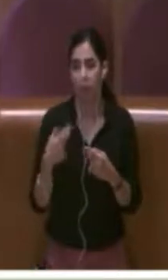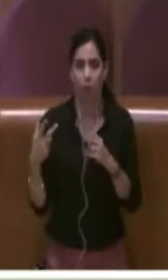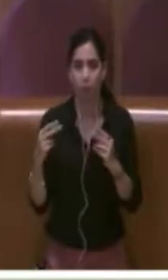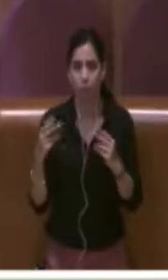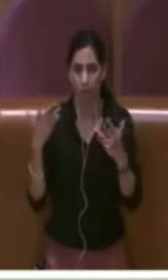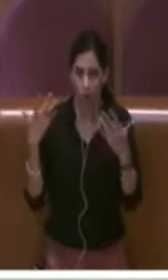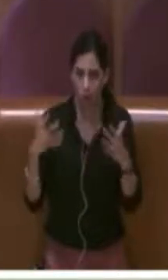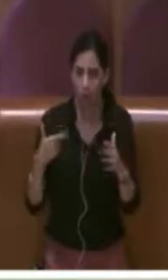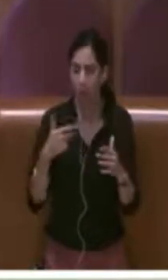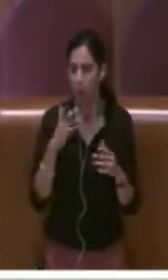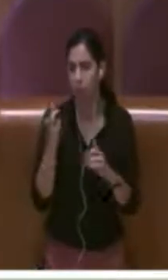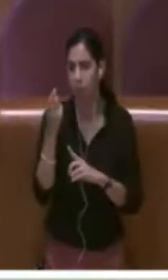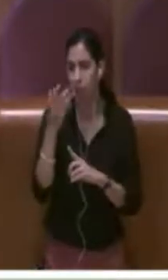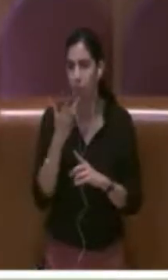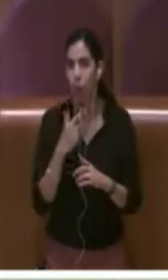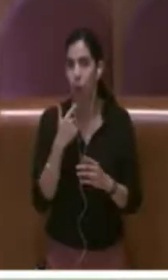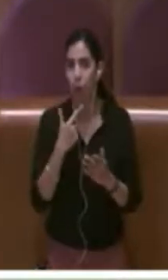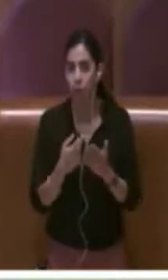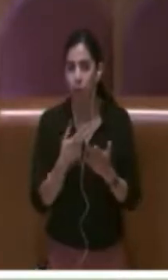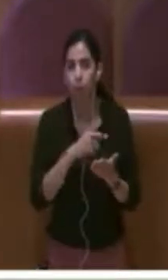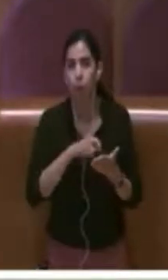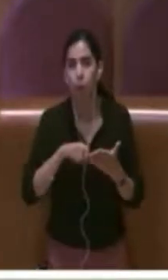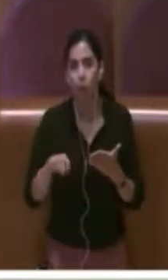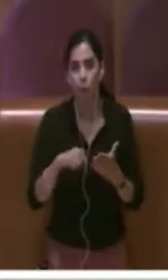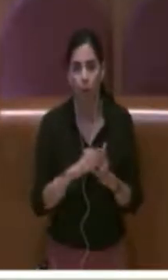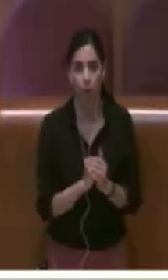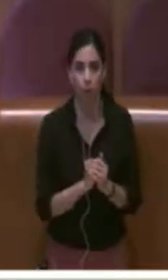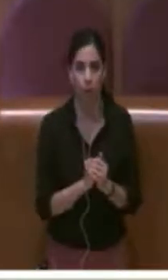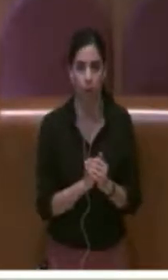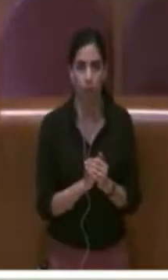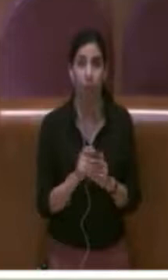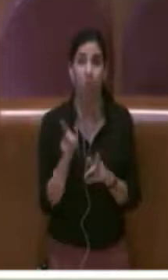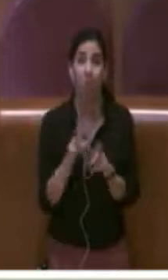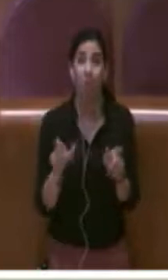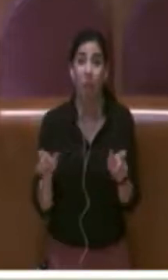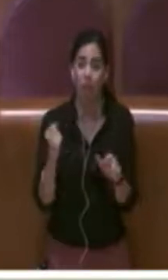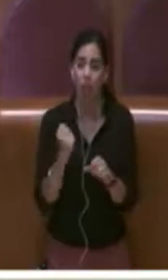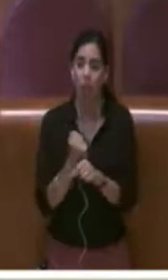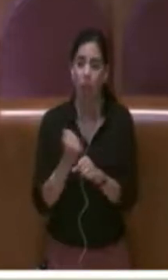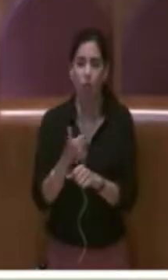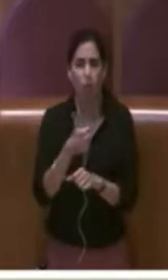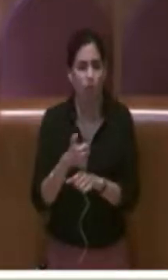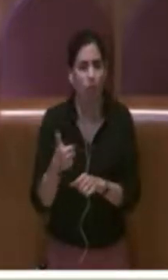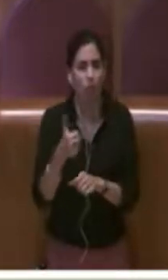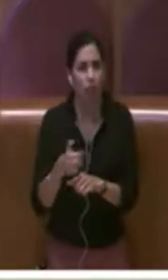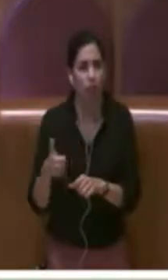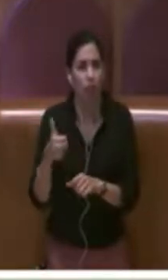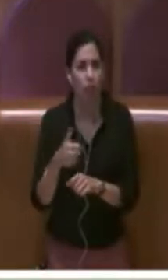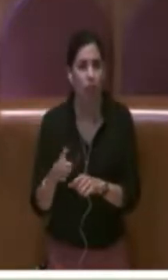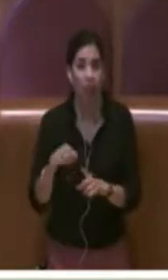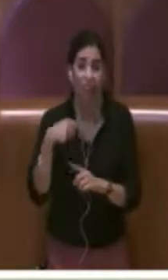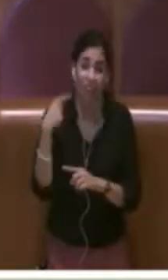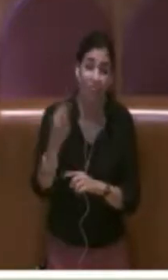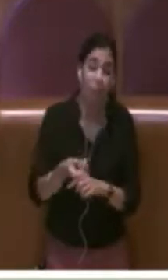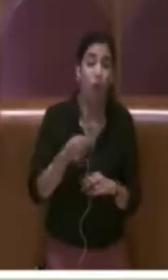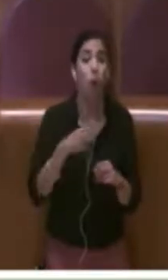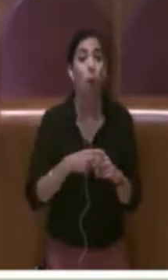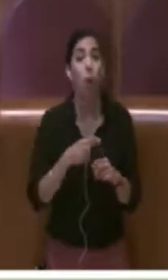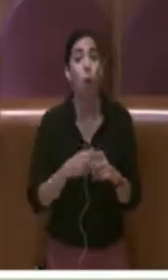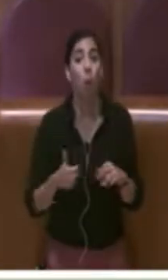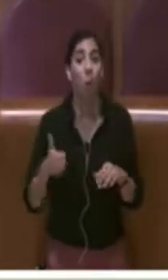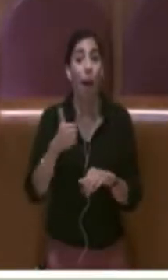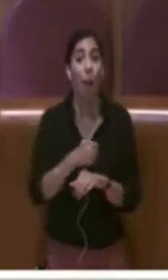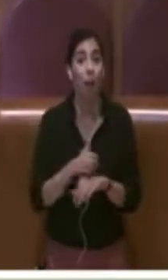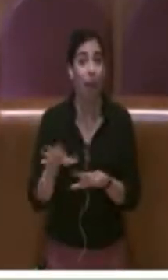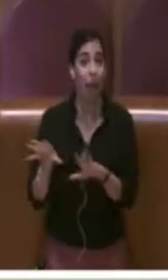detto queste centinaia di lavoratori che verranno assunti da roma capitale sono dentro il piano